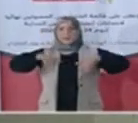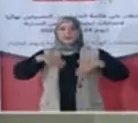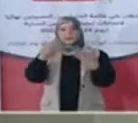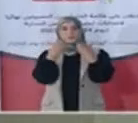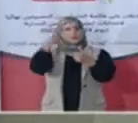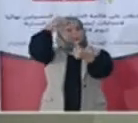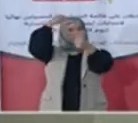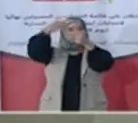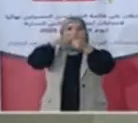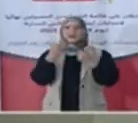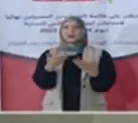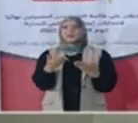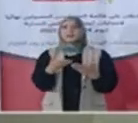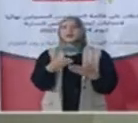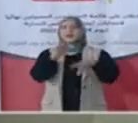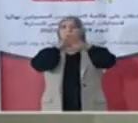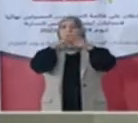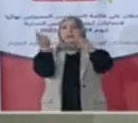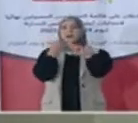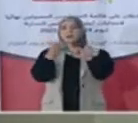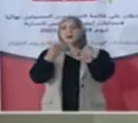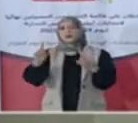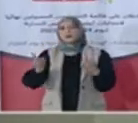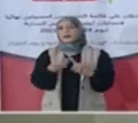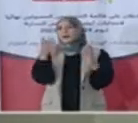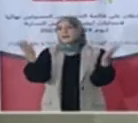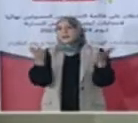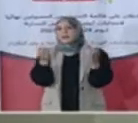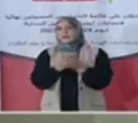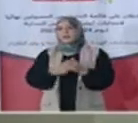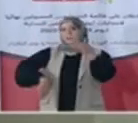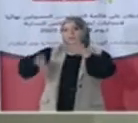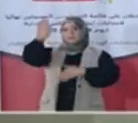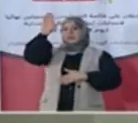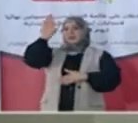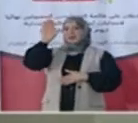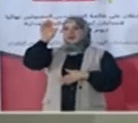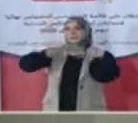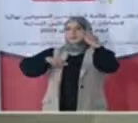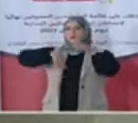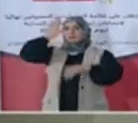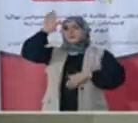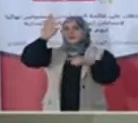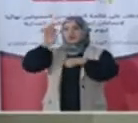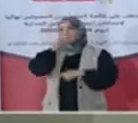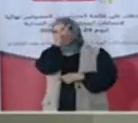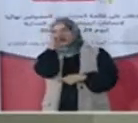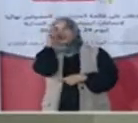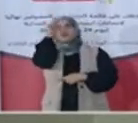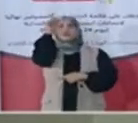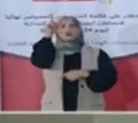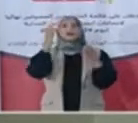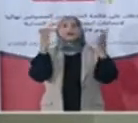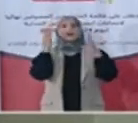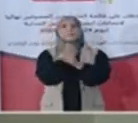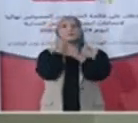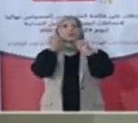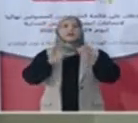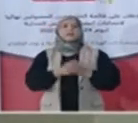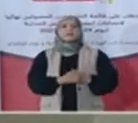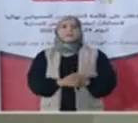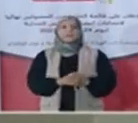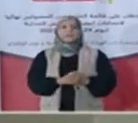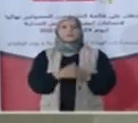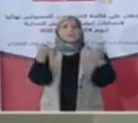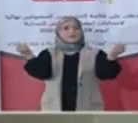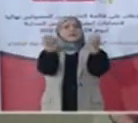نذكر ببعض المسائل الهامة خاصة للسادة المترشحين، مع تمنياتنا لهم إن شاء الله بالتوفيق